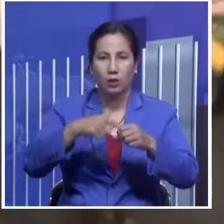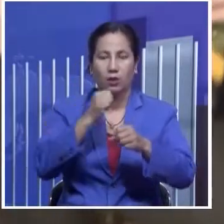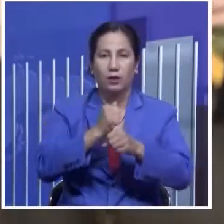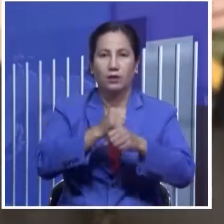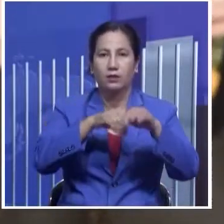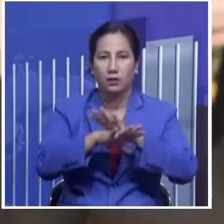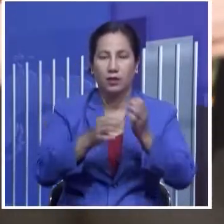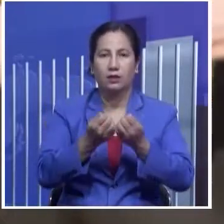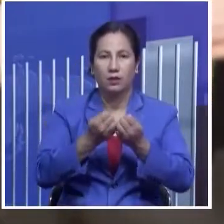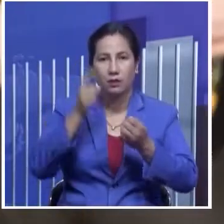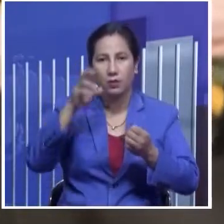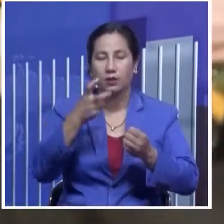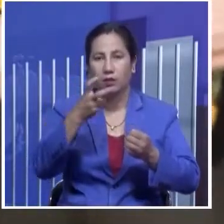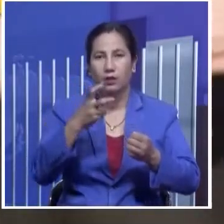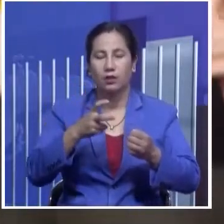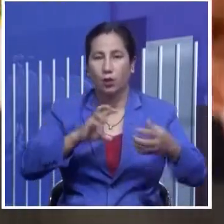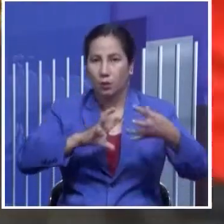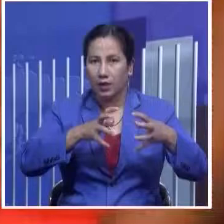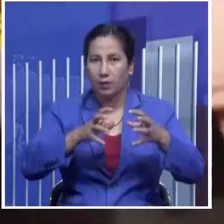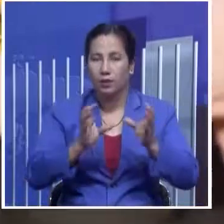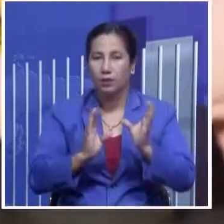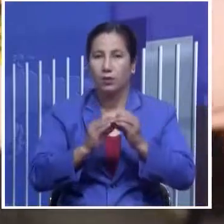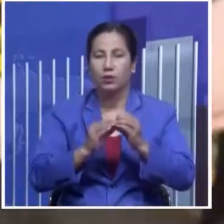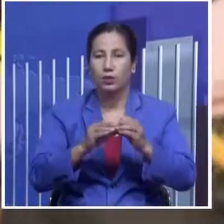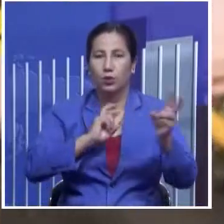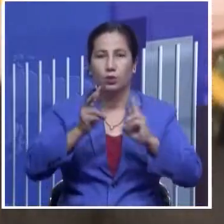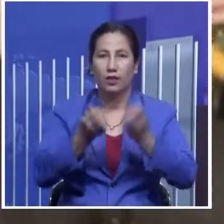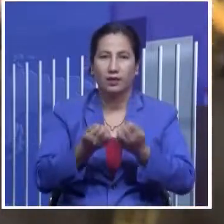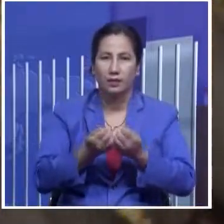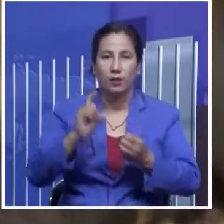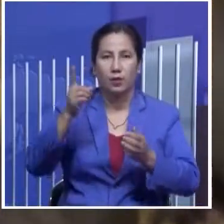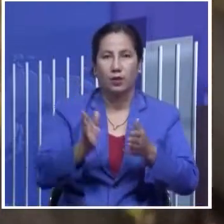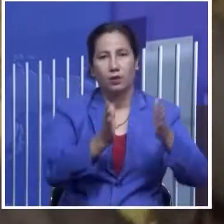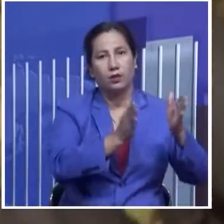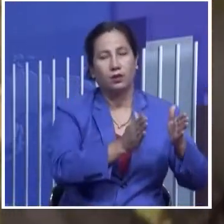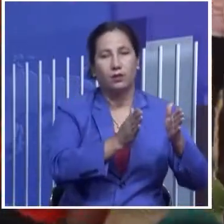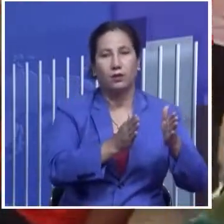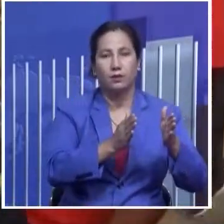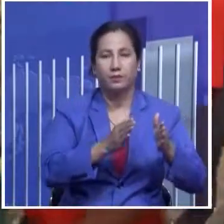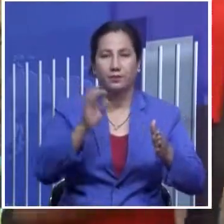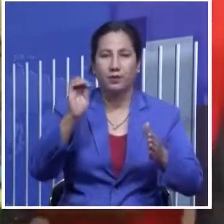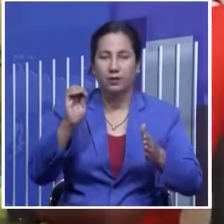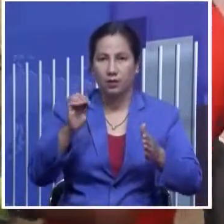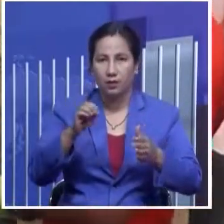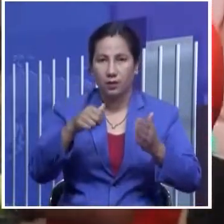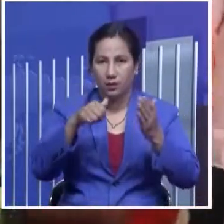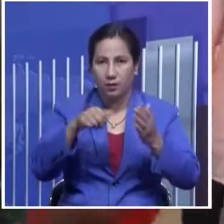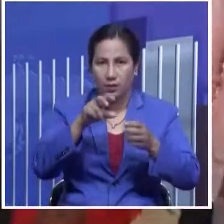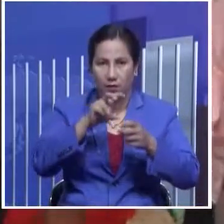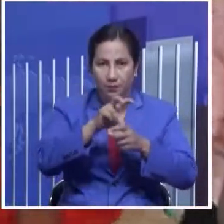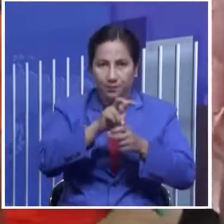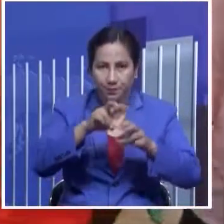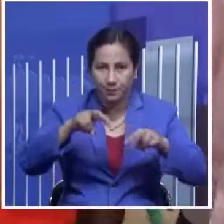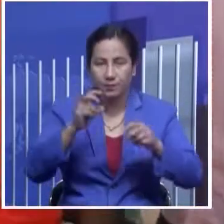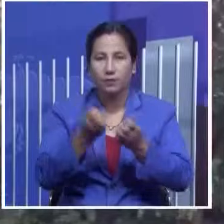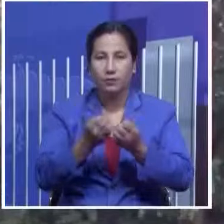गर्न सम्भव देखिएमा त्यसको प्राविधिक पक्षको पनि व्याख्या गर्नेछ। पहिलो चरणमा सस्मिक सर्वेक्षण अन्तर्गतको काम